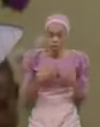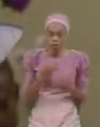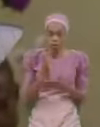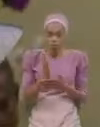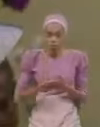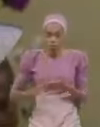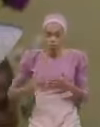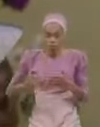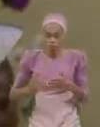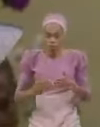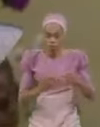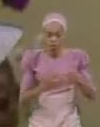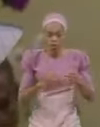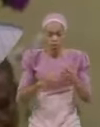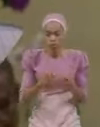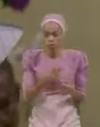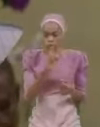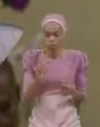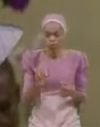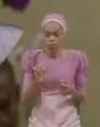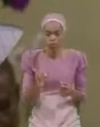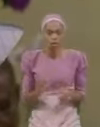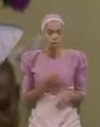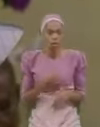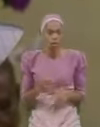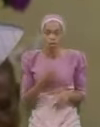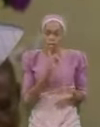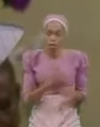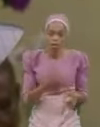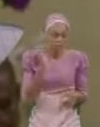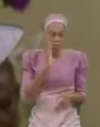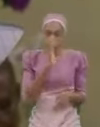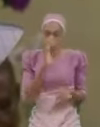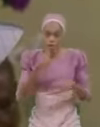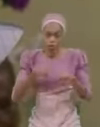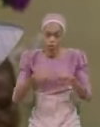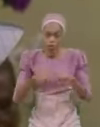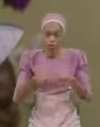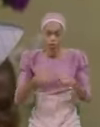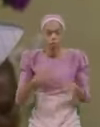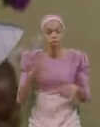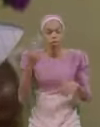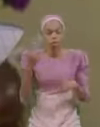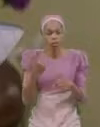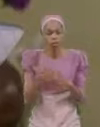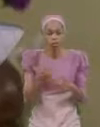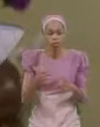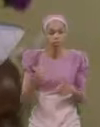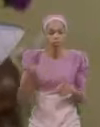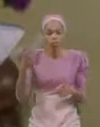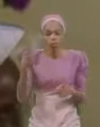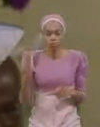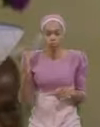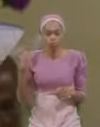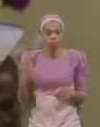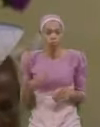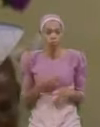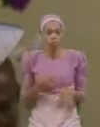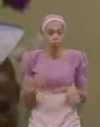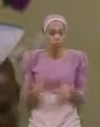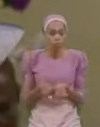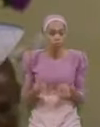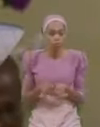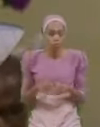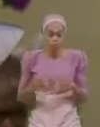doivent être répondu sur selon les écritures dev devons conduire ceux qui posent les questions à une